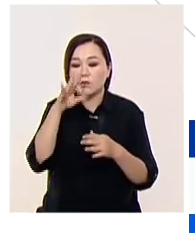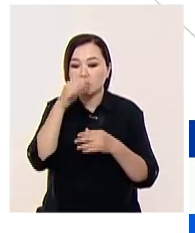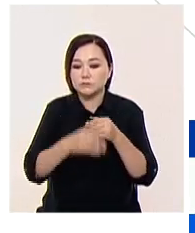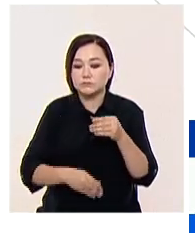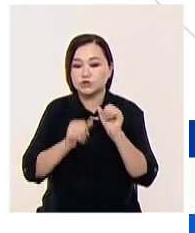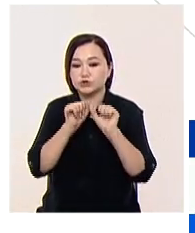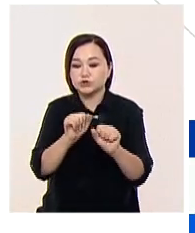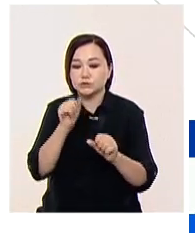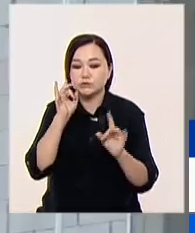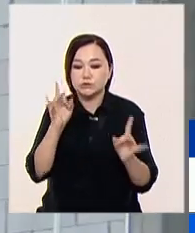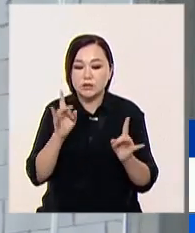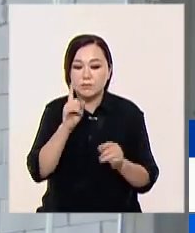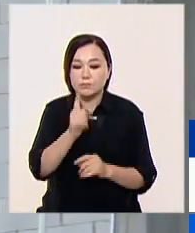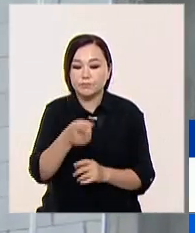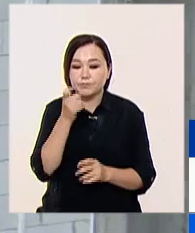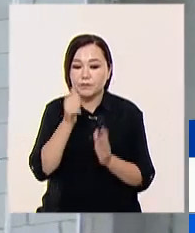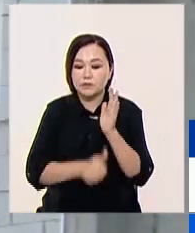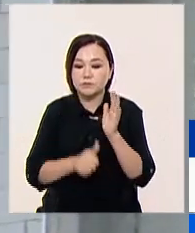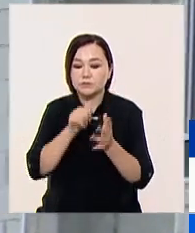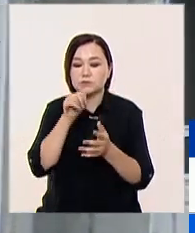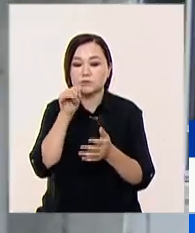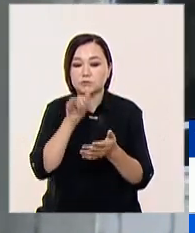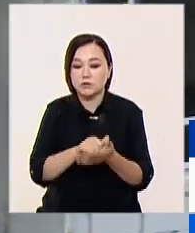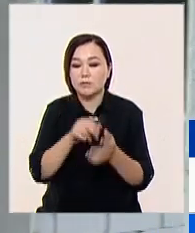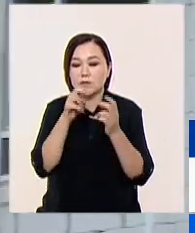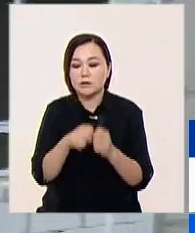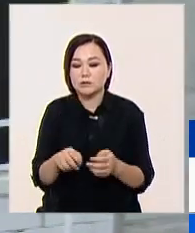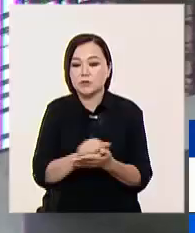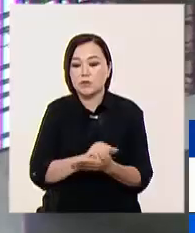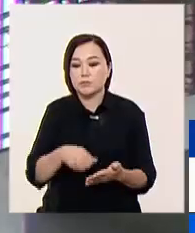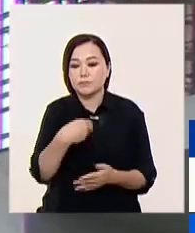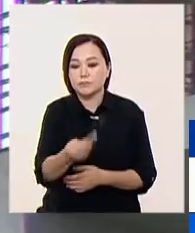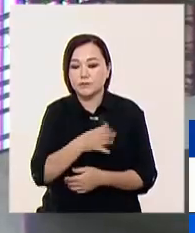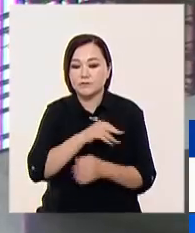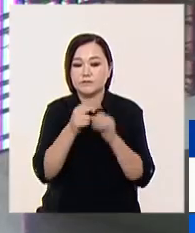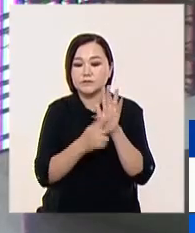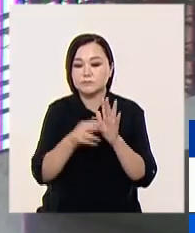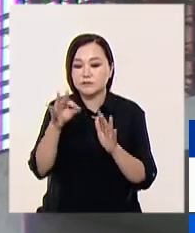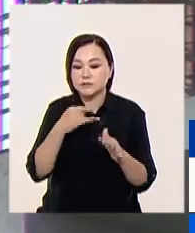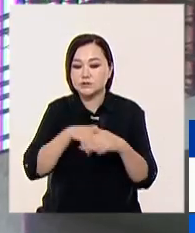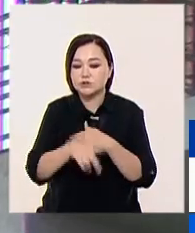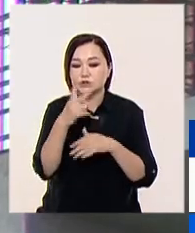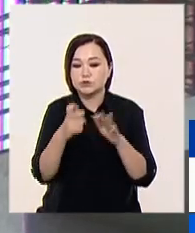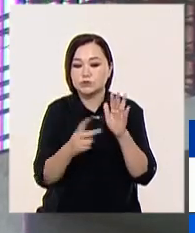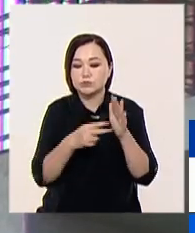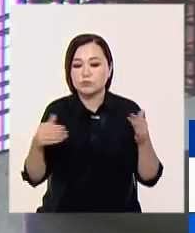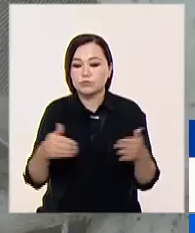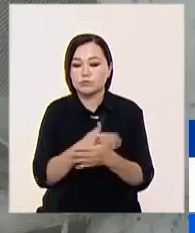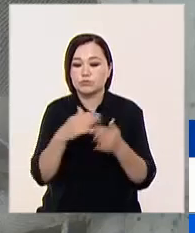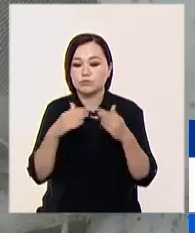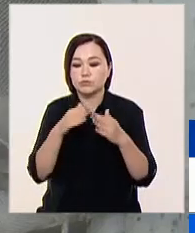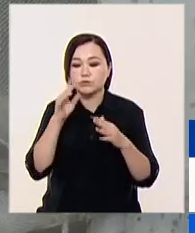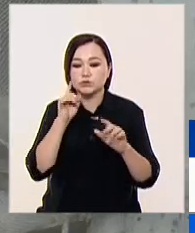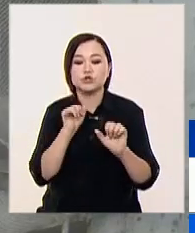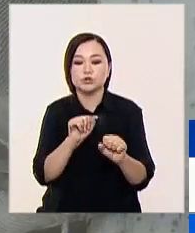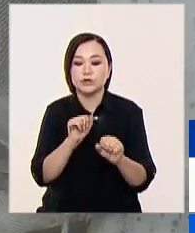оқшаулау стандарттарына 1160 қорытынды, яғни тексерілді деген құжат берген, соның 18%, яғни 207 жаңа тұрғын үйдің дыбыс